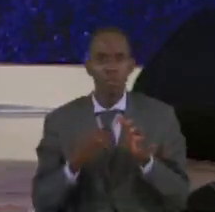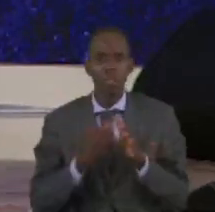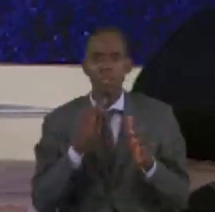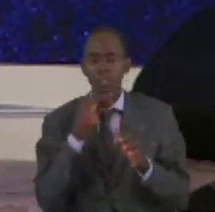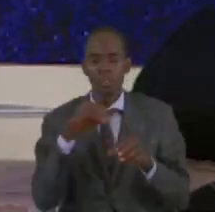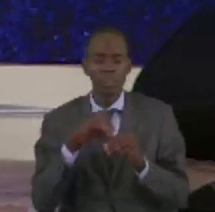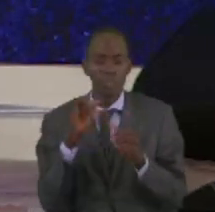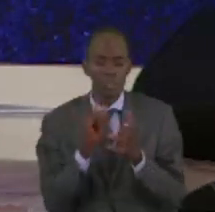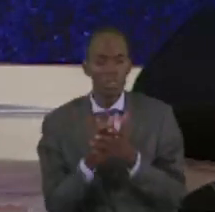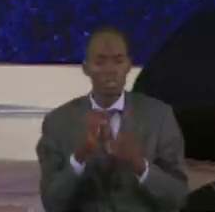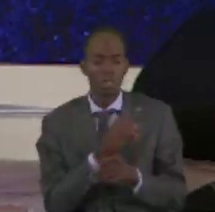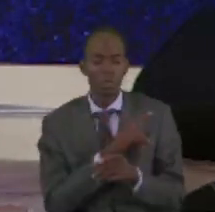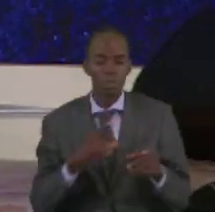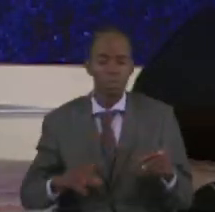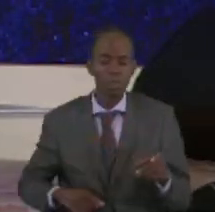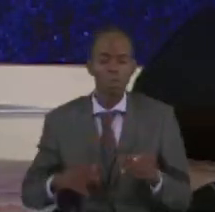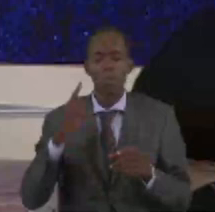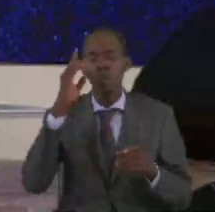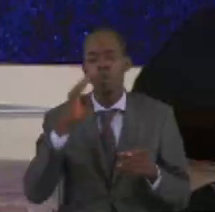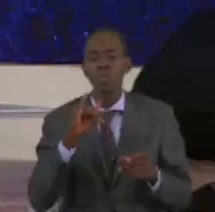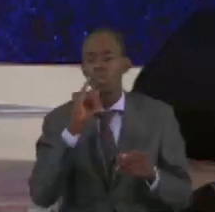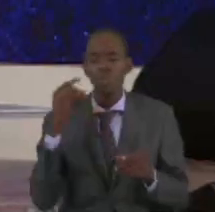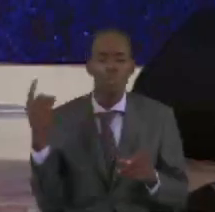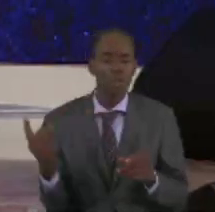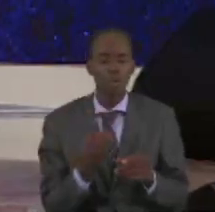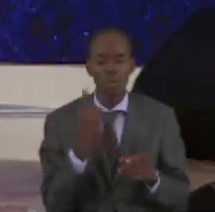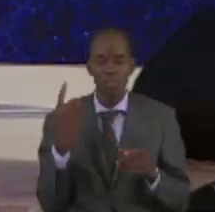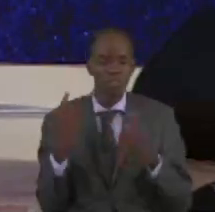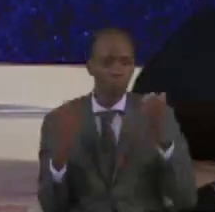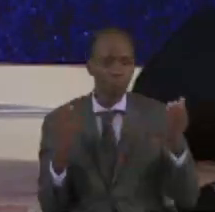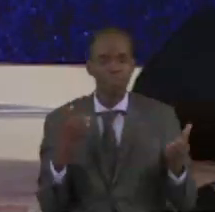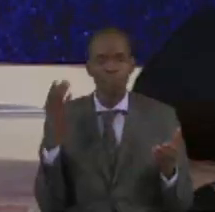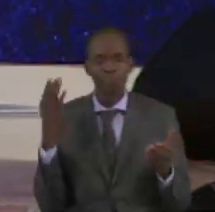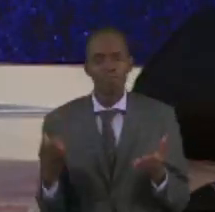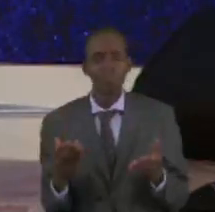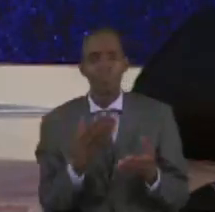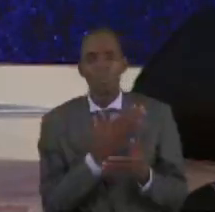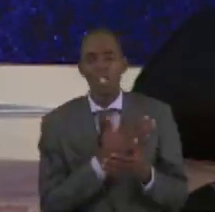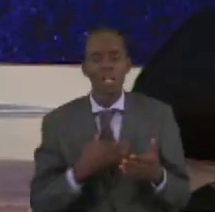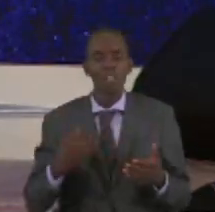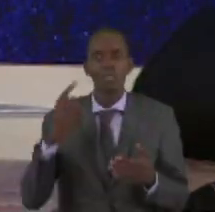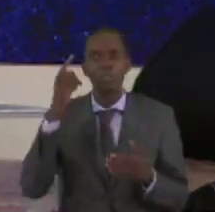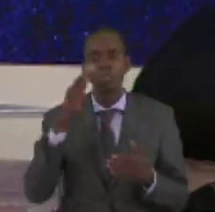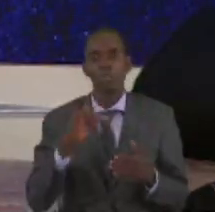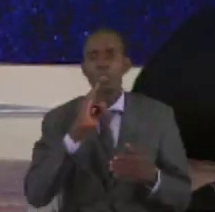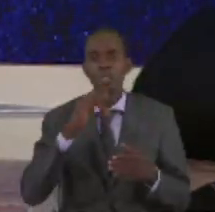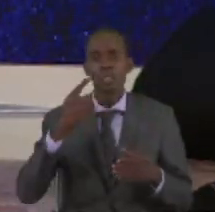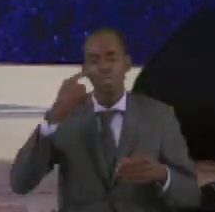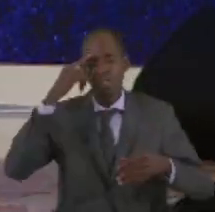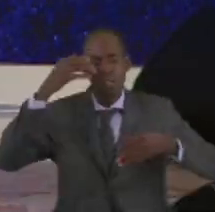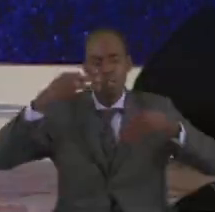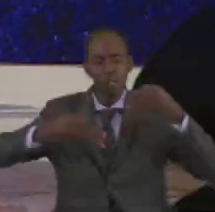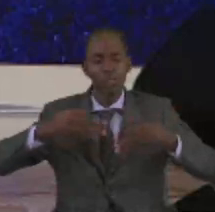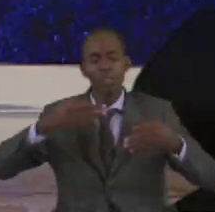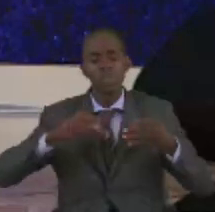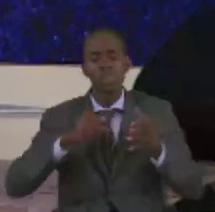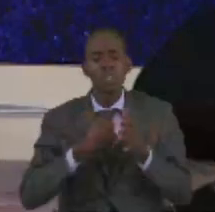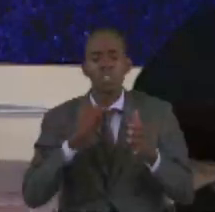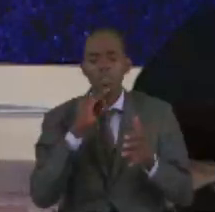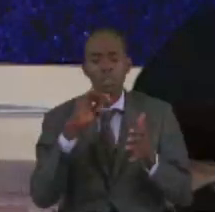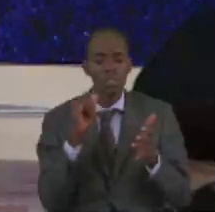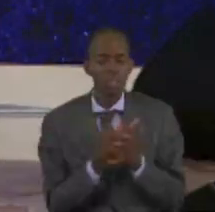que je fais. C'est avec cet esprit que Dieu est toujours là. Il est le rémunérateur, il est le juge. C'est